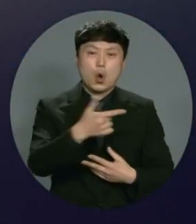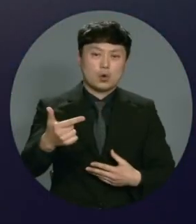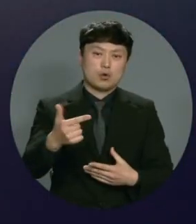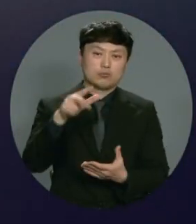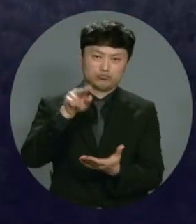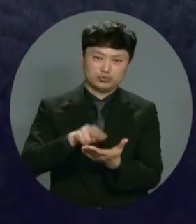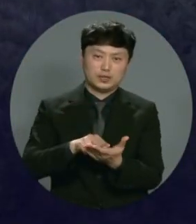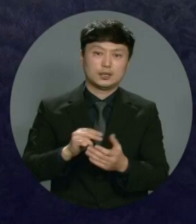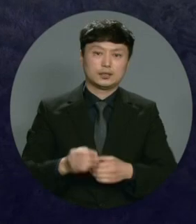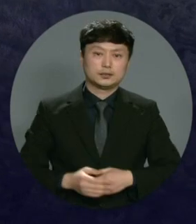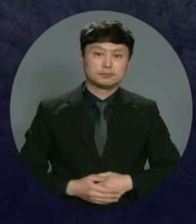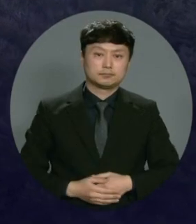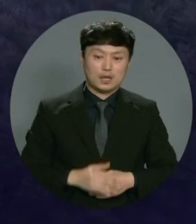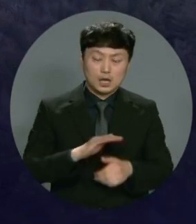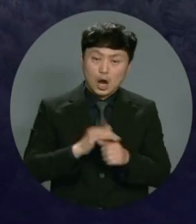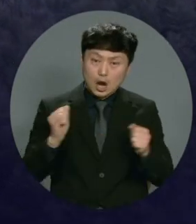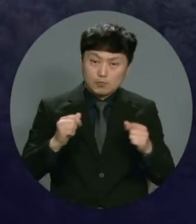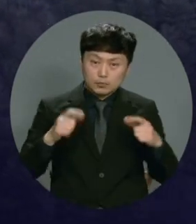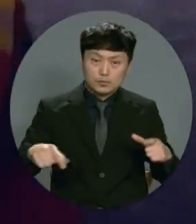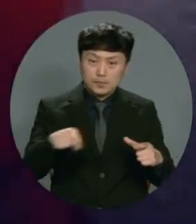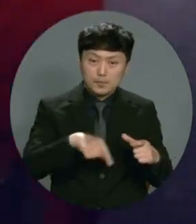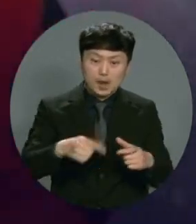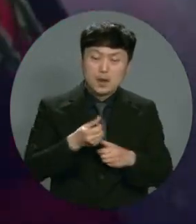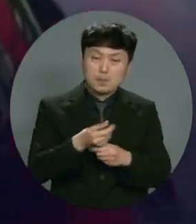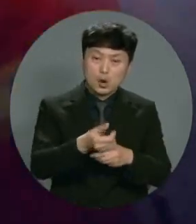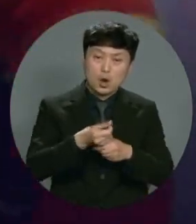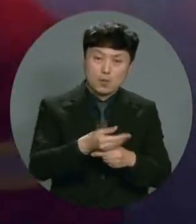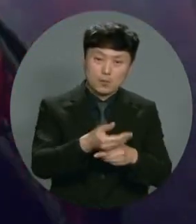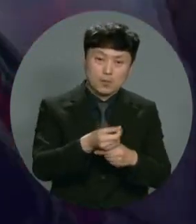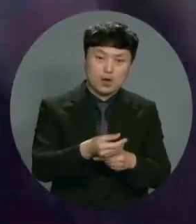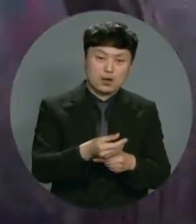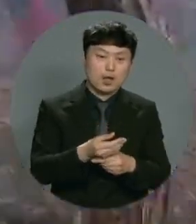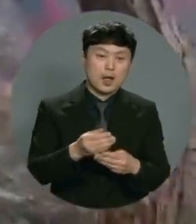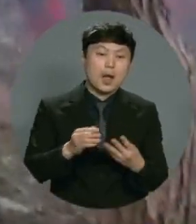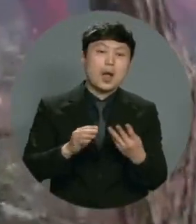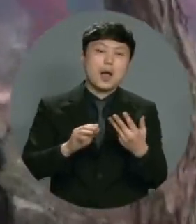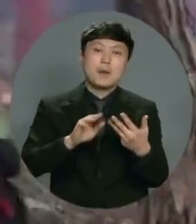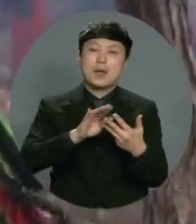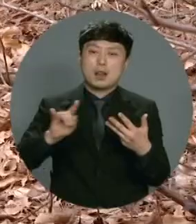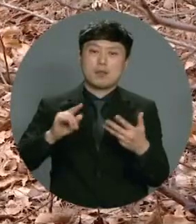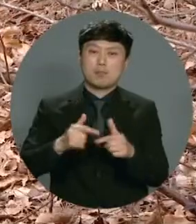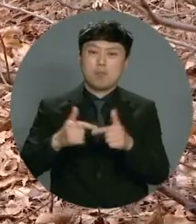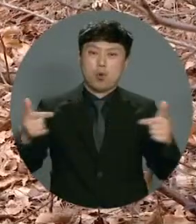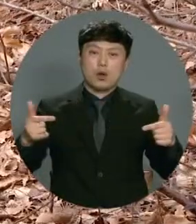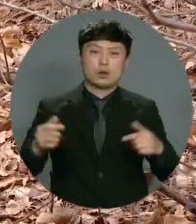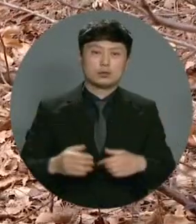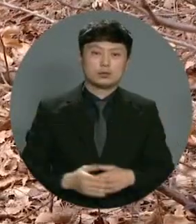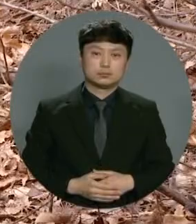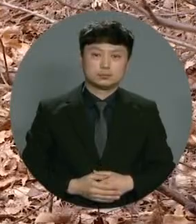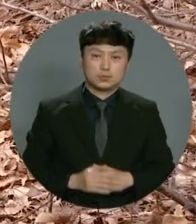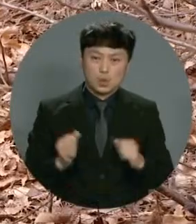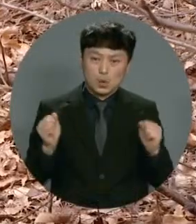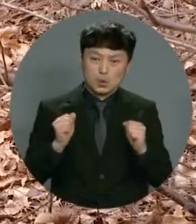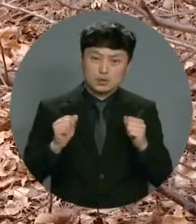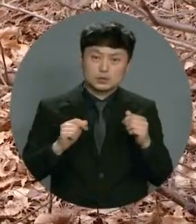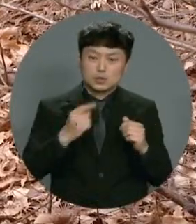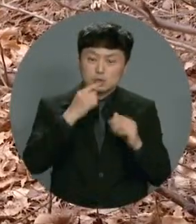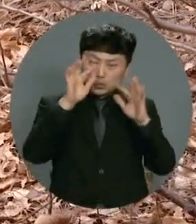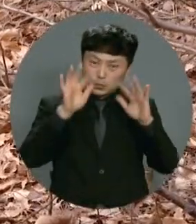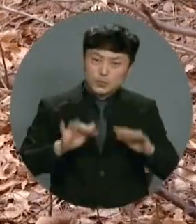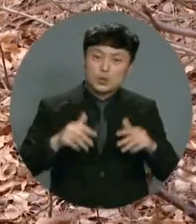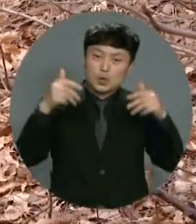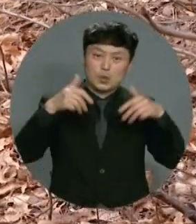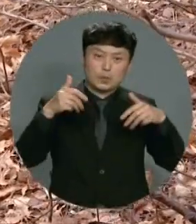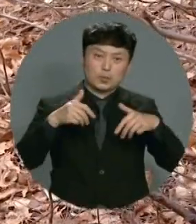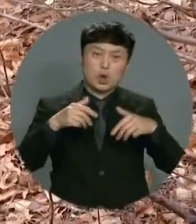더 문제입니다. 경북 지역의 경우 피해 면적이 8배나 급증했습니다. 올겨울 눈비 소식이